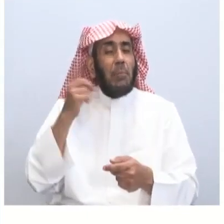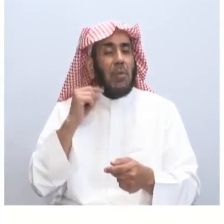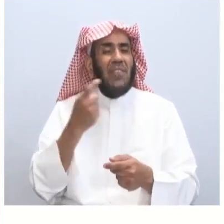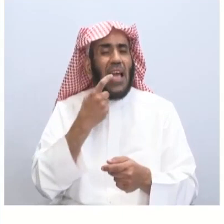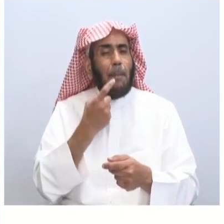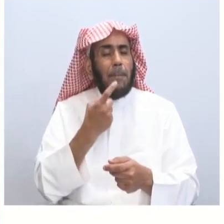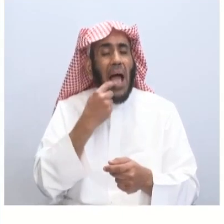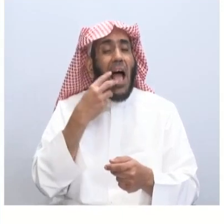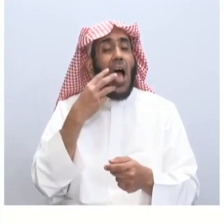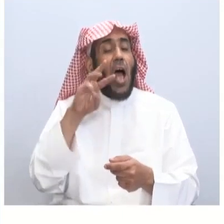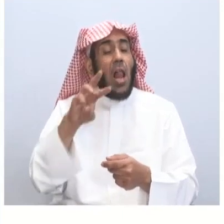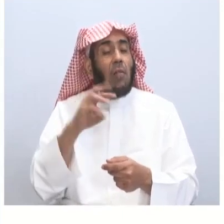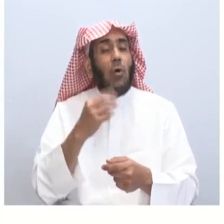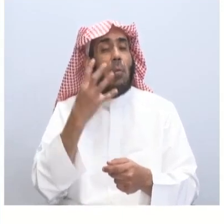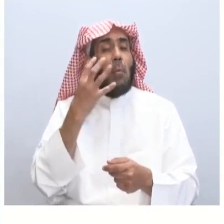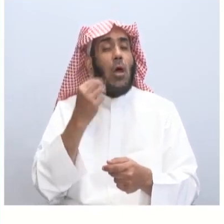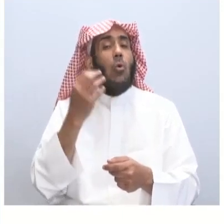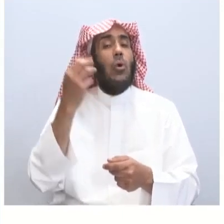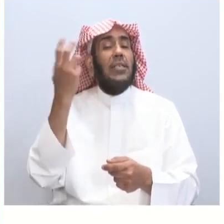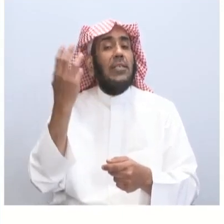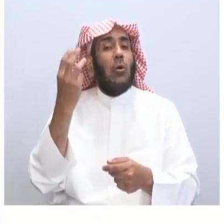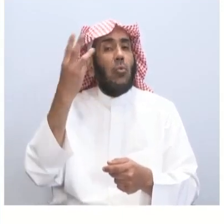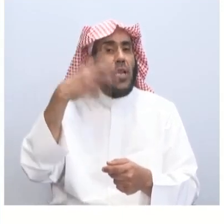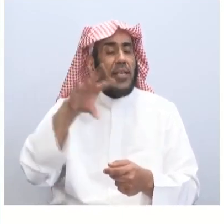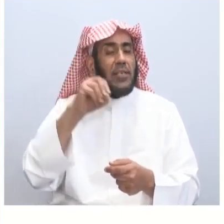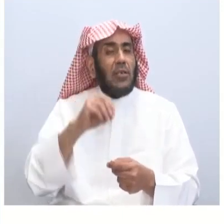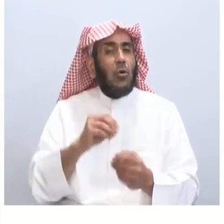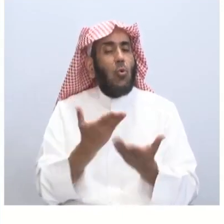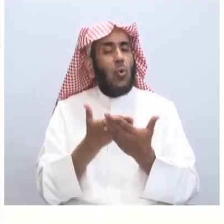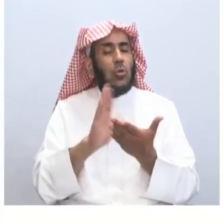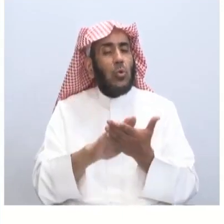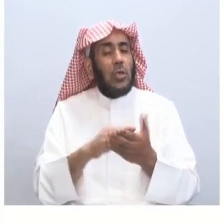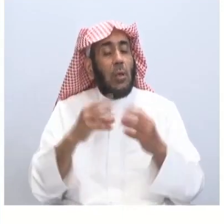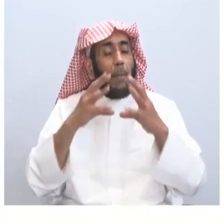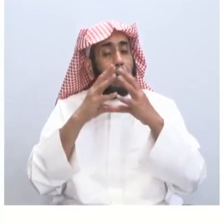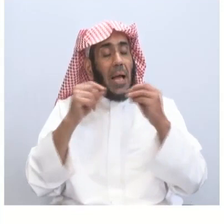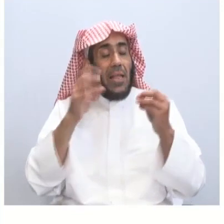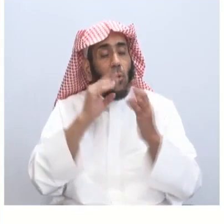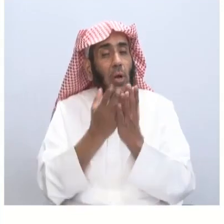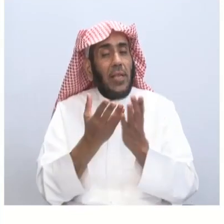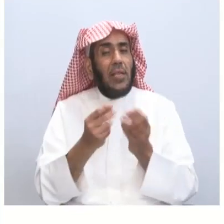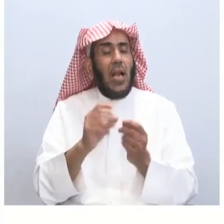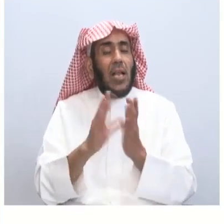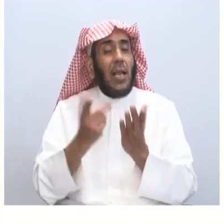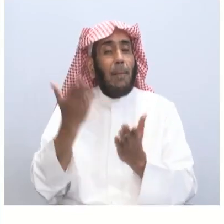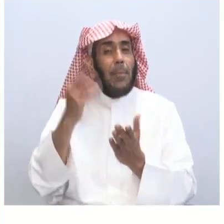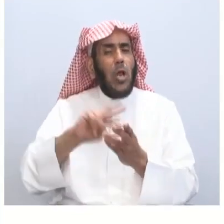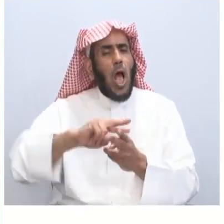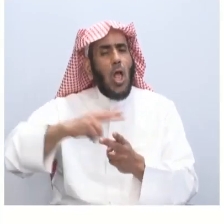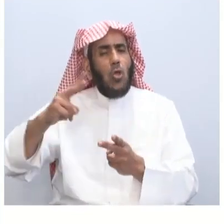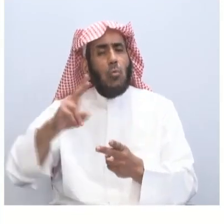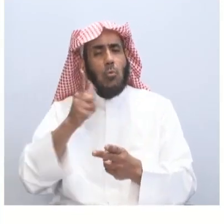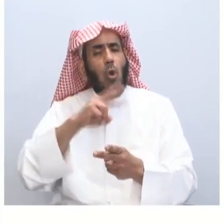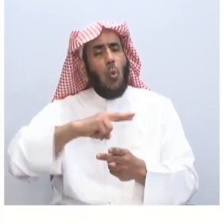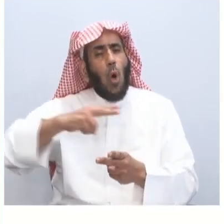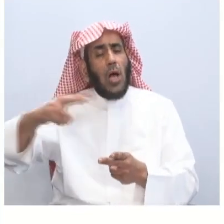عام 1400 139 وترجمت معاني القران الكريم الى عدد من